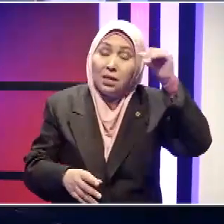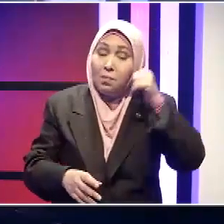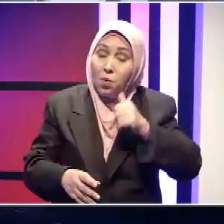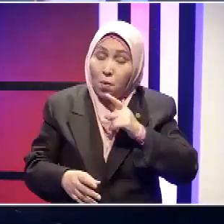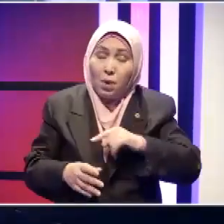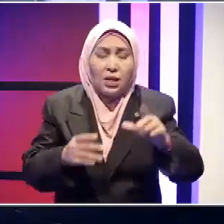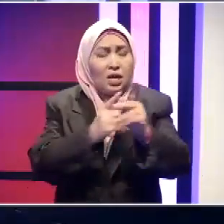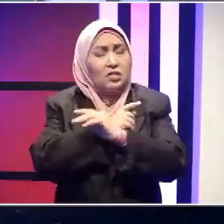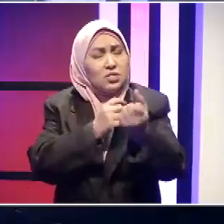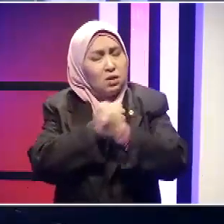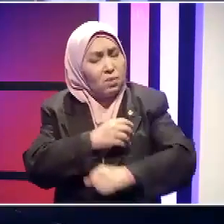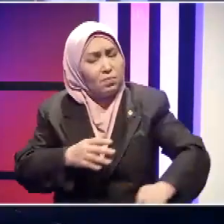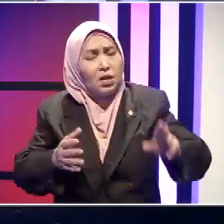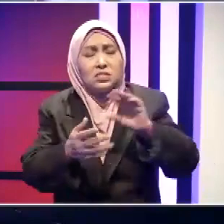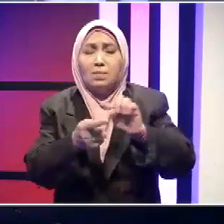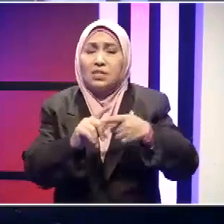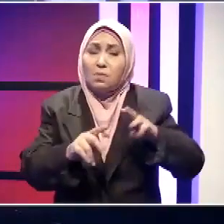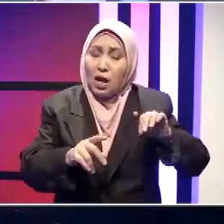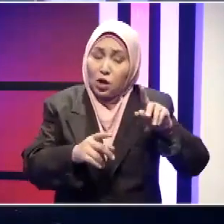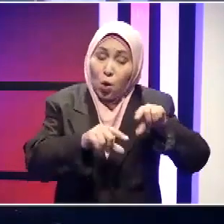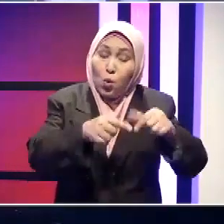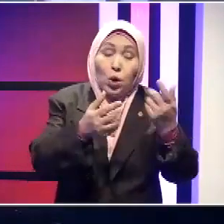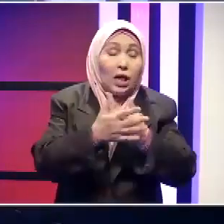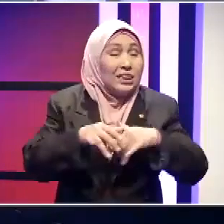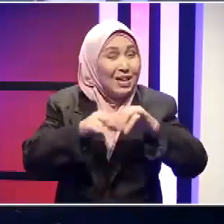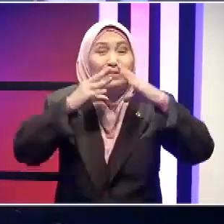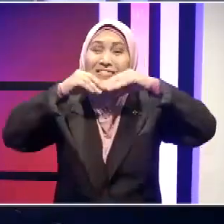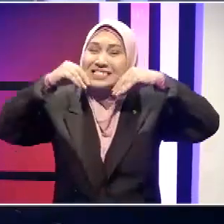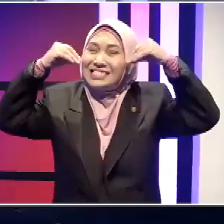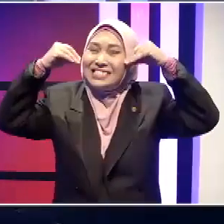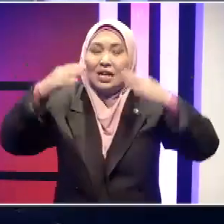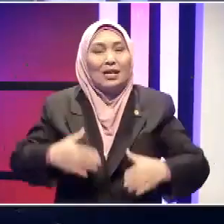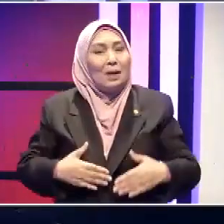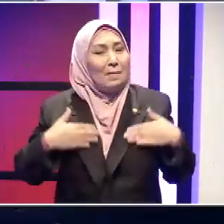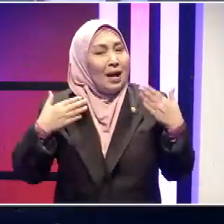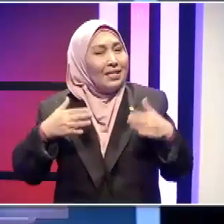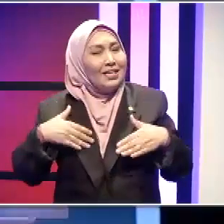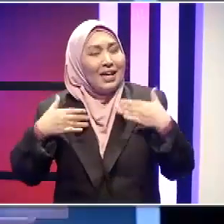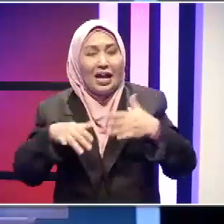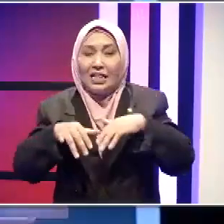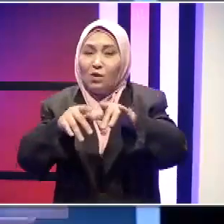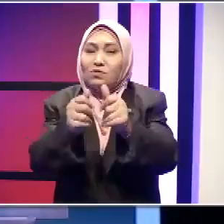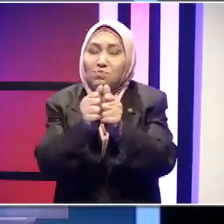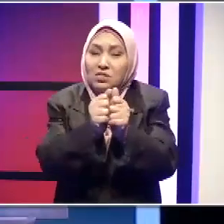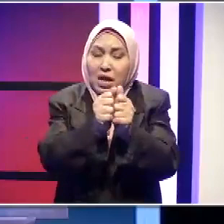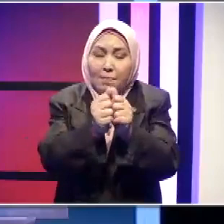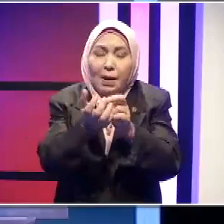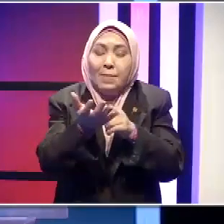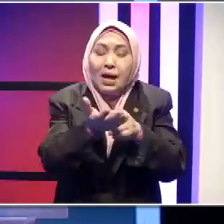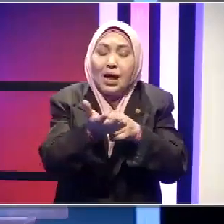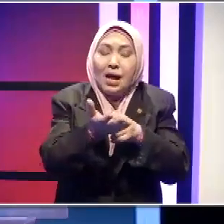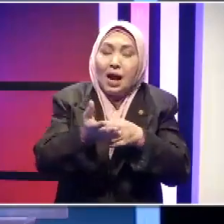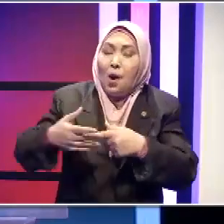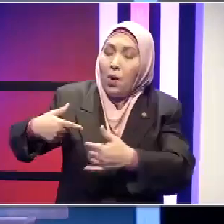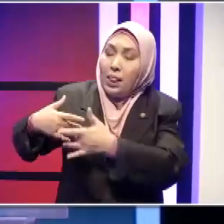dikasih dan rahmat Allah Subhanahu Wa Ta'ala mungkin moga terus jadi yee terus bahagia terus ke sama-sama merawat hati kita